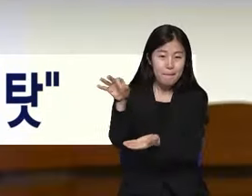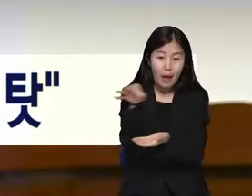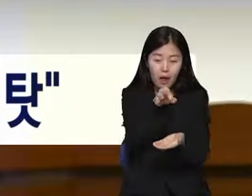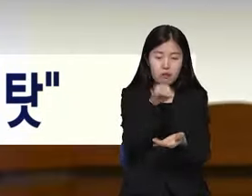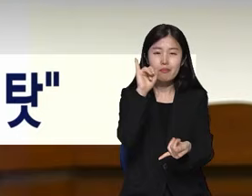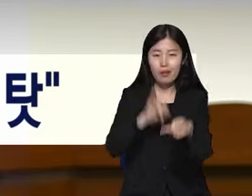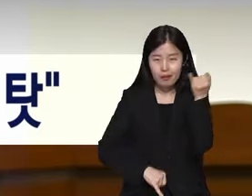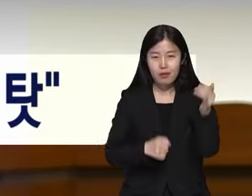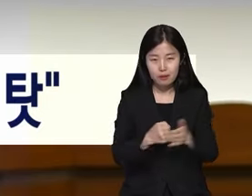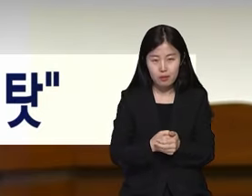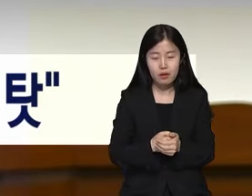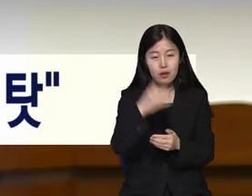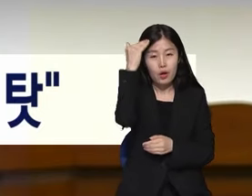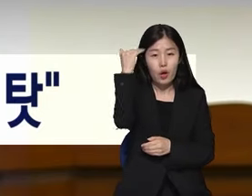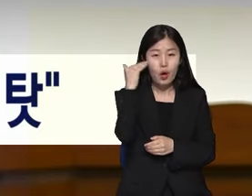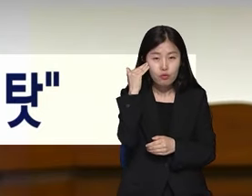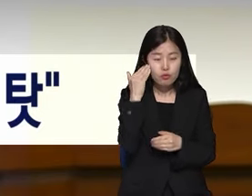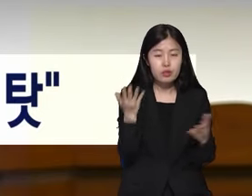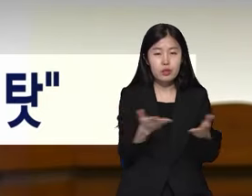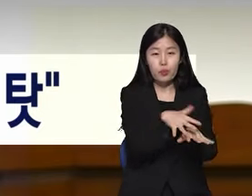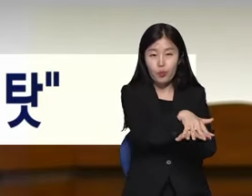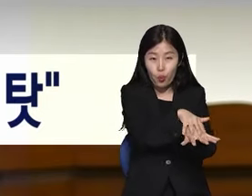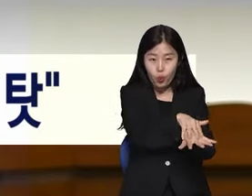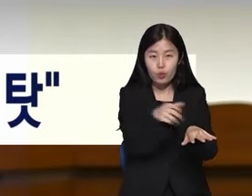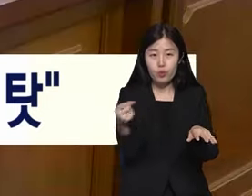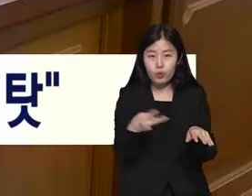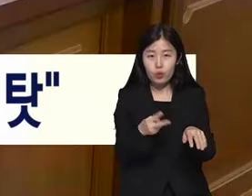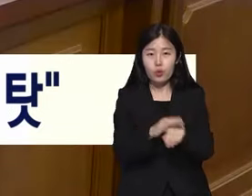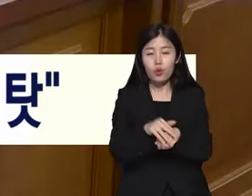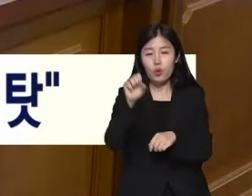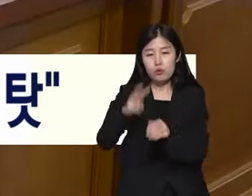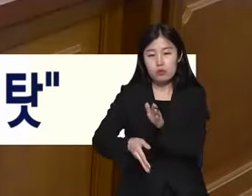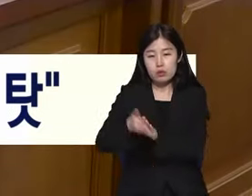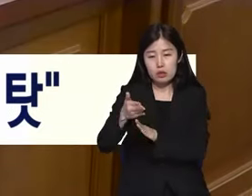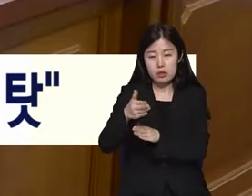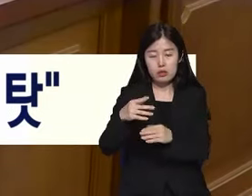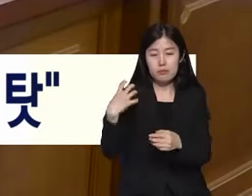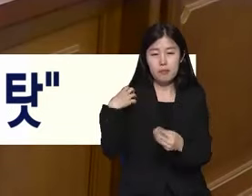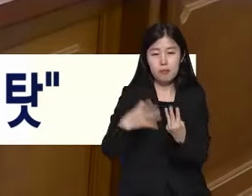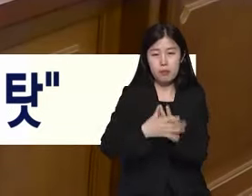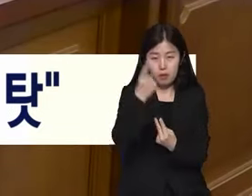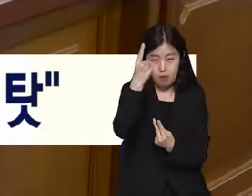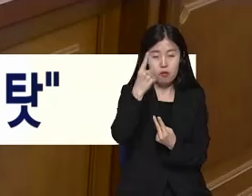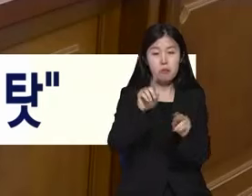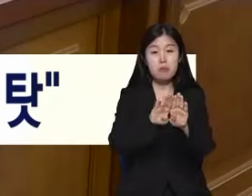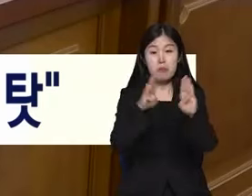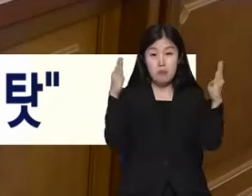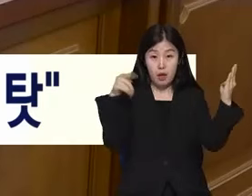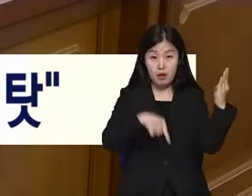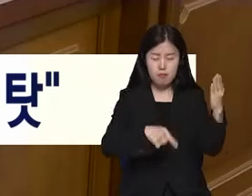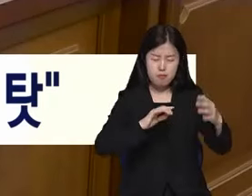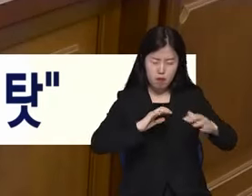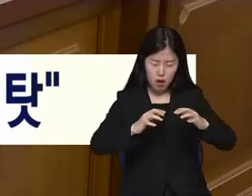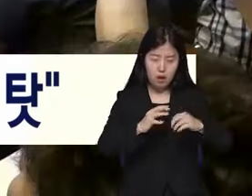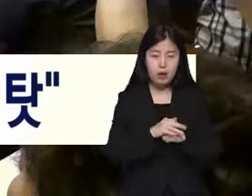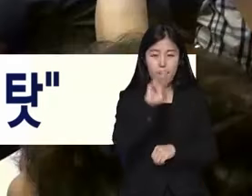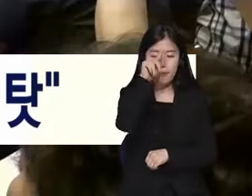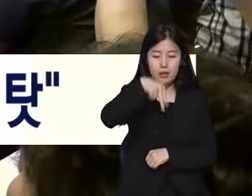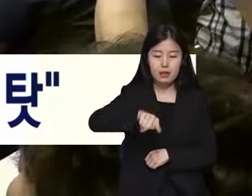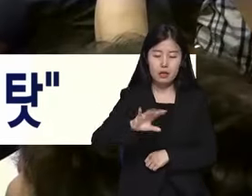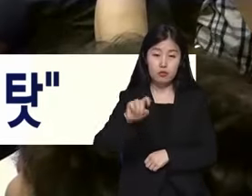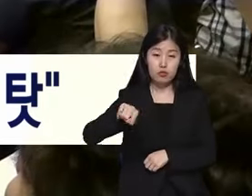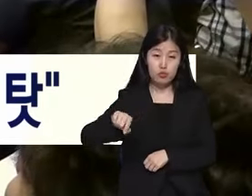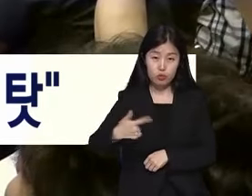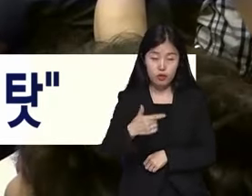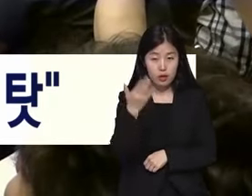나왔습니다. 한국노총과 광주광역시 등이 주최한 광주형 일자리 발전 방향 모색 토론회에서 발제자로 나선 박상훈 전